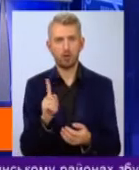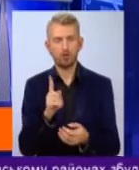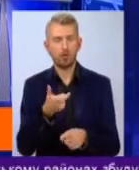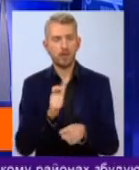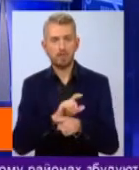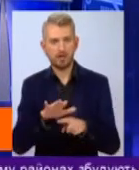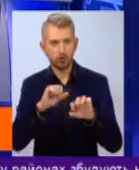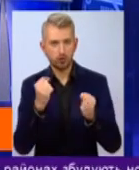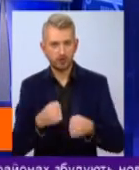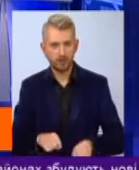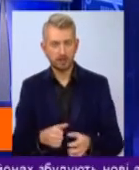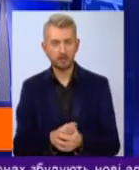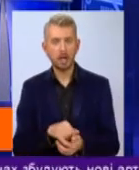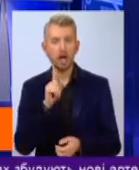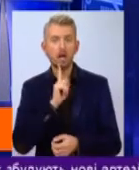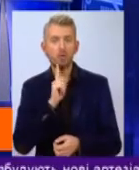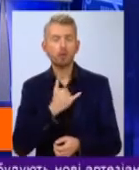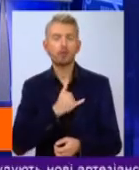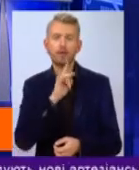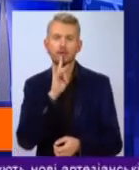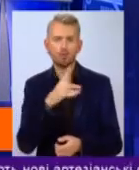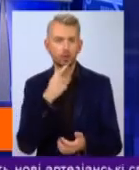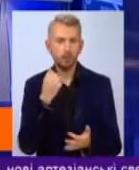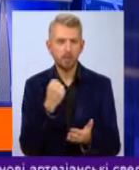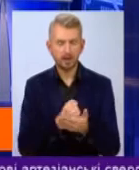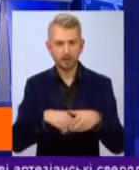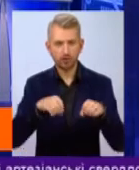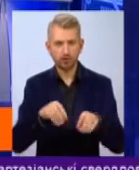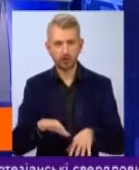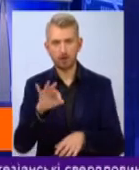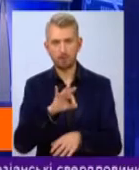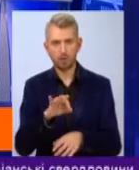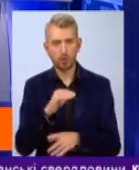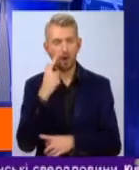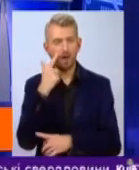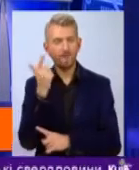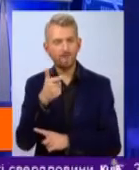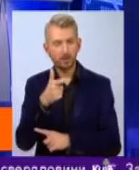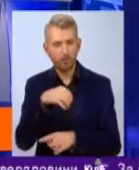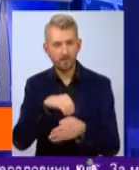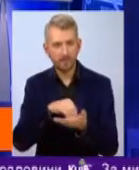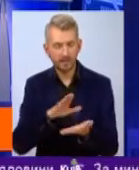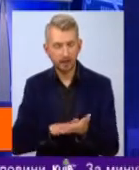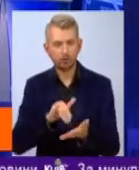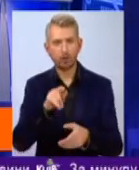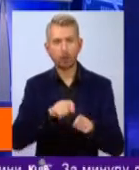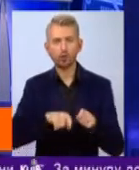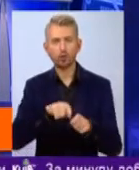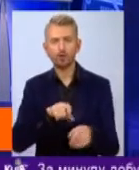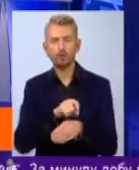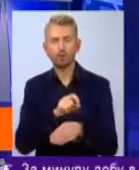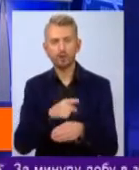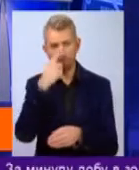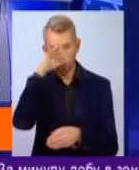перевищувала. І поки в нас не буде прийнято рішення про відеофіксацію і про контролюючі функції